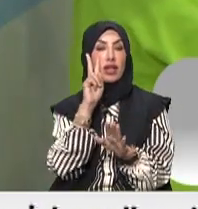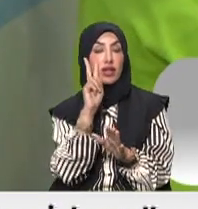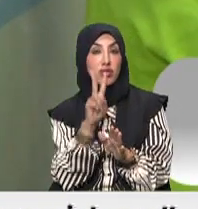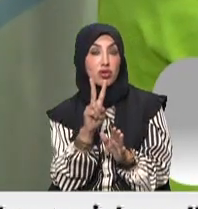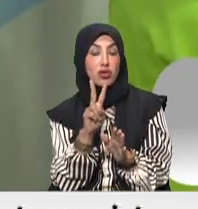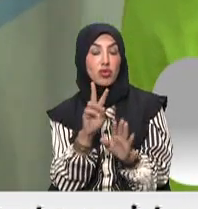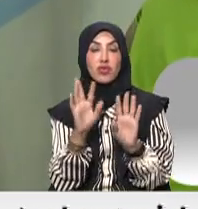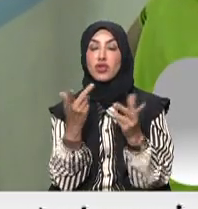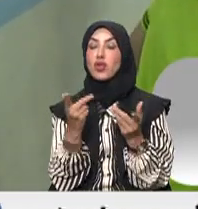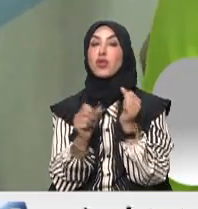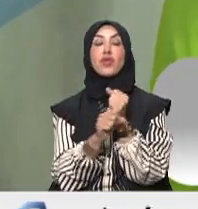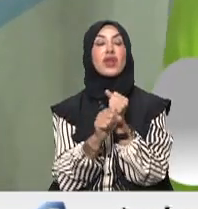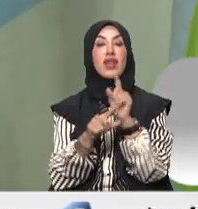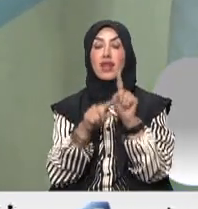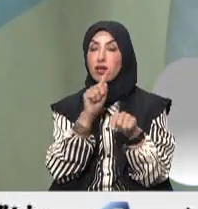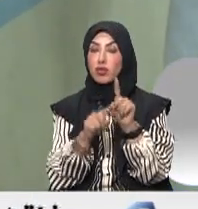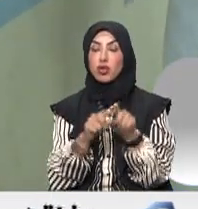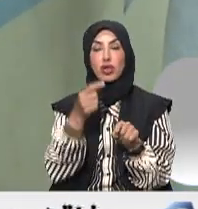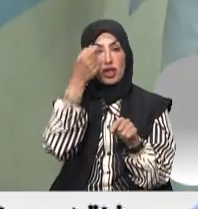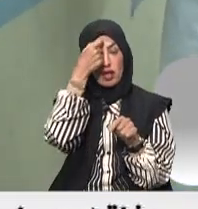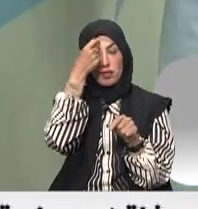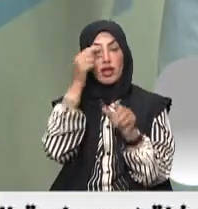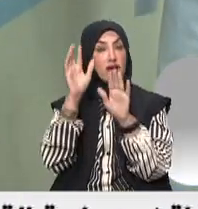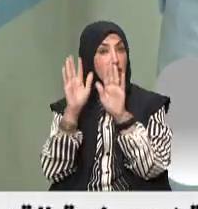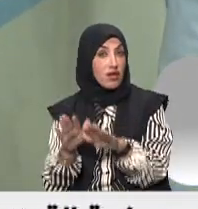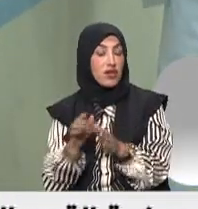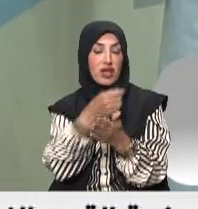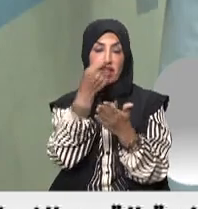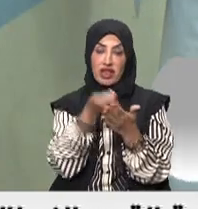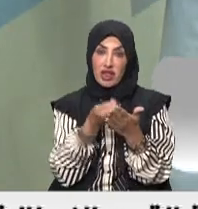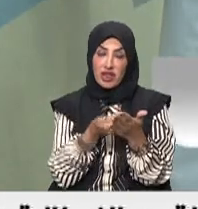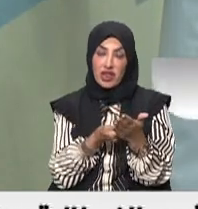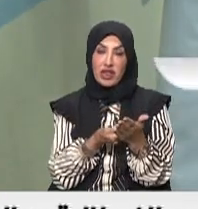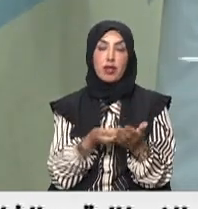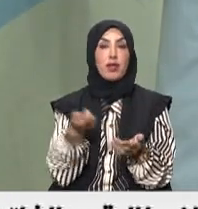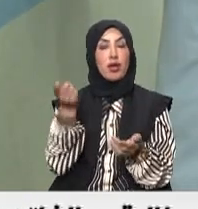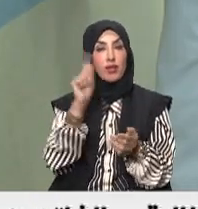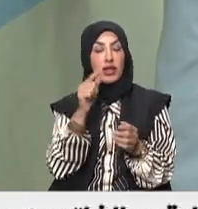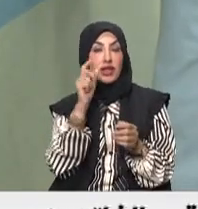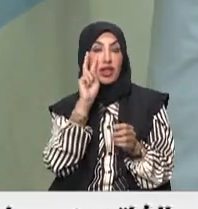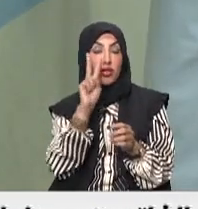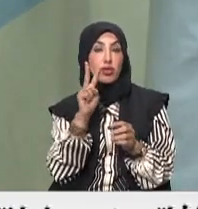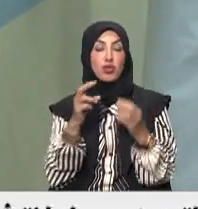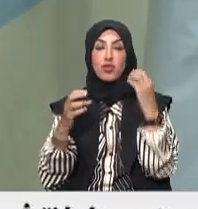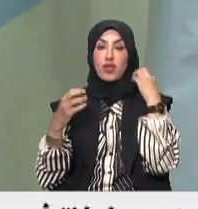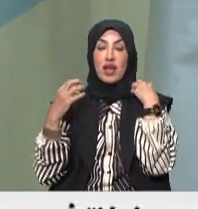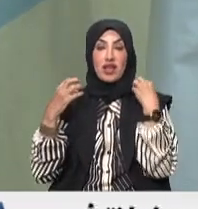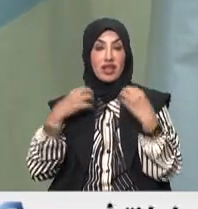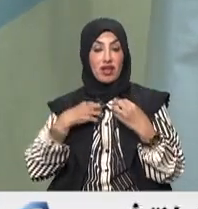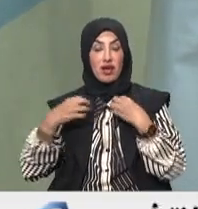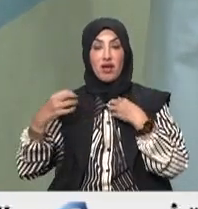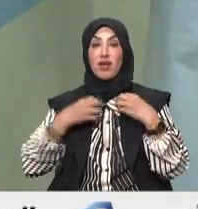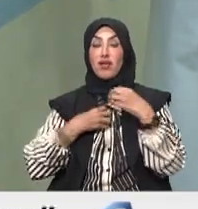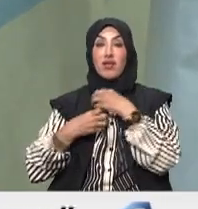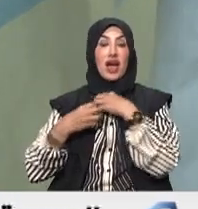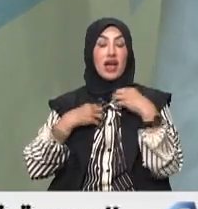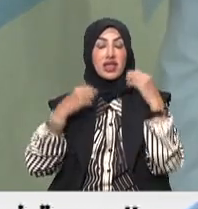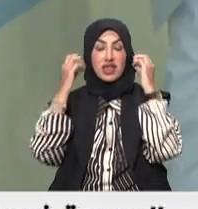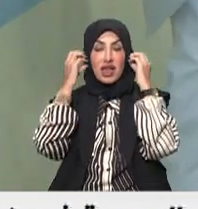المرضي للطفل للأسرة، وبعد بالنسبة للفحص بنسوي الفحص حق